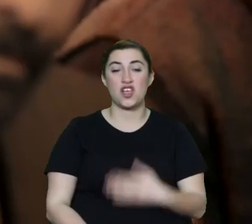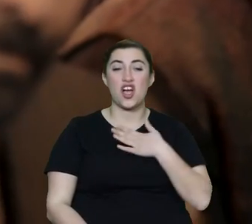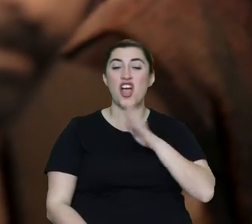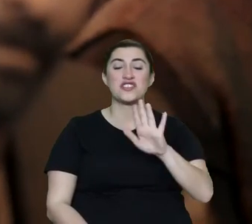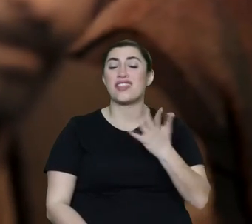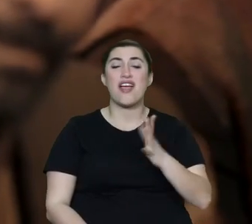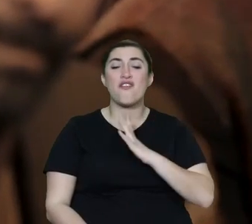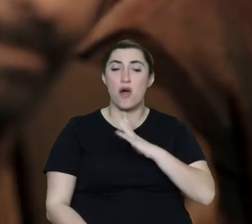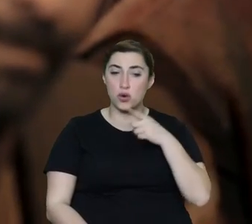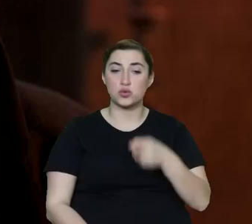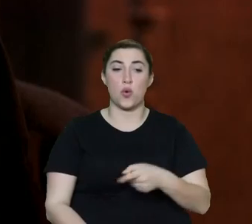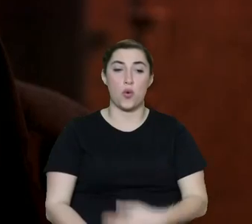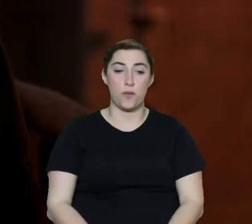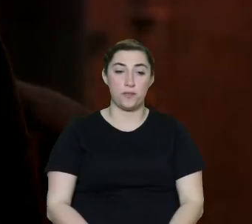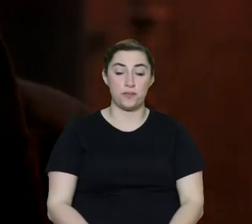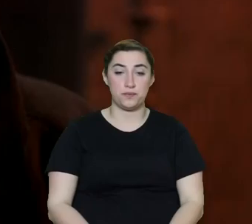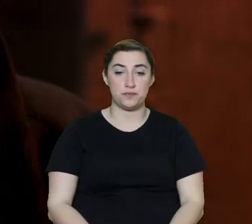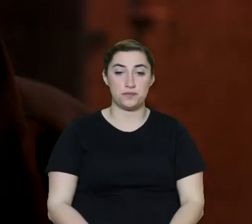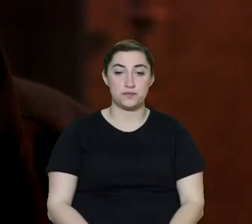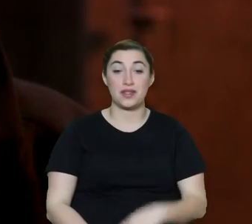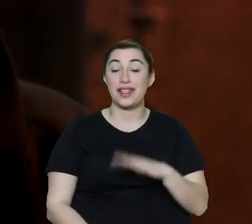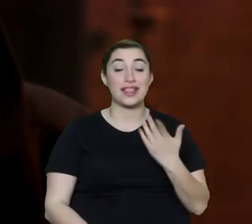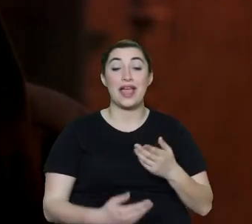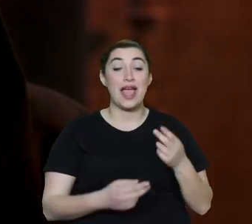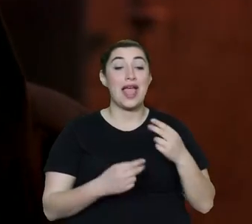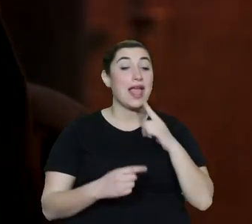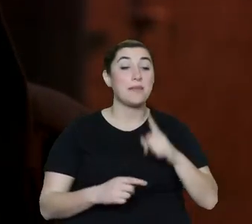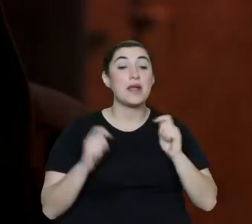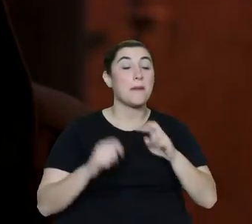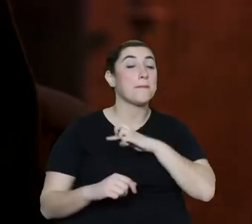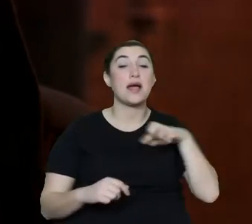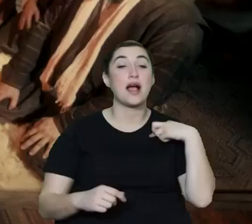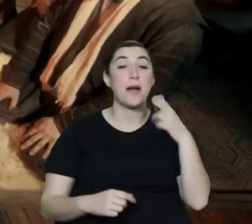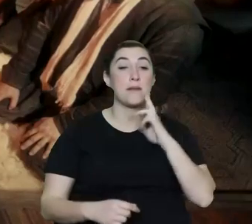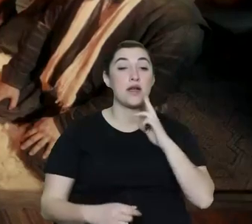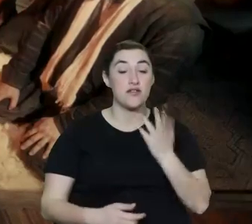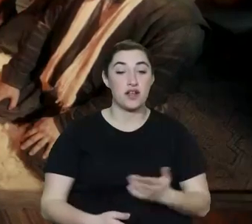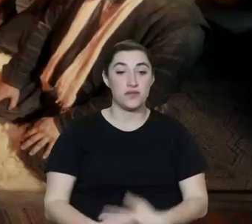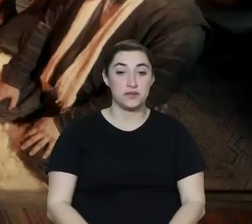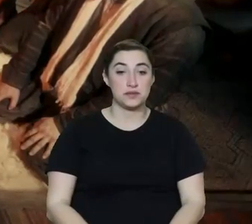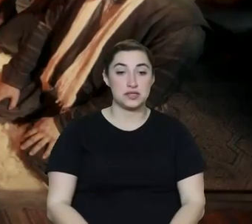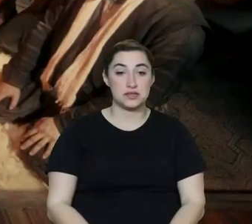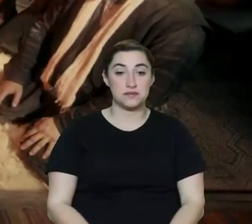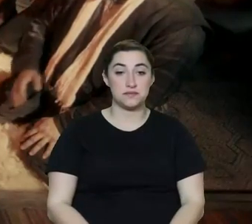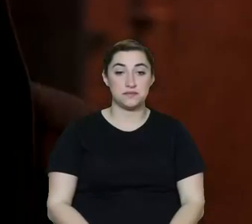Karşısında ne varsa o. Ne buyurur Peygamber Efendimiz?